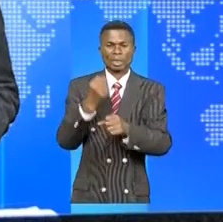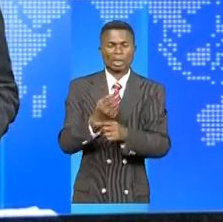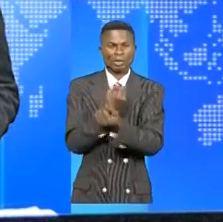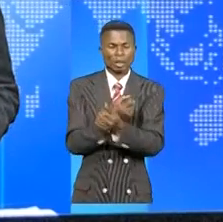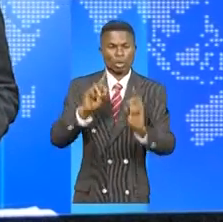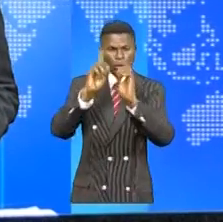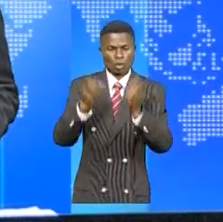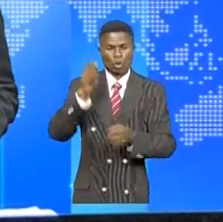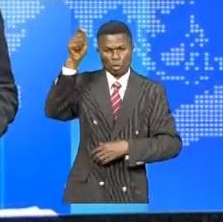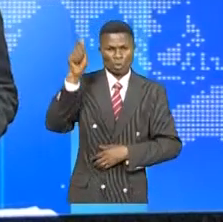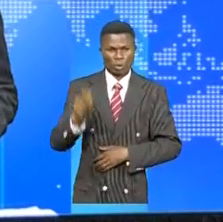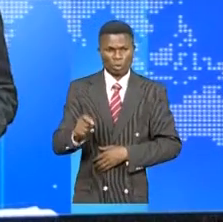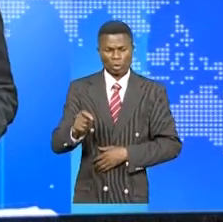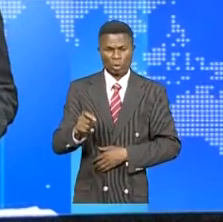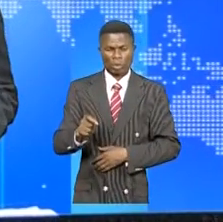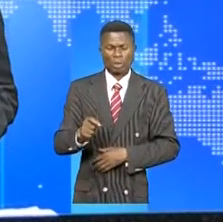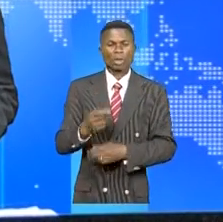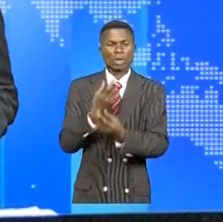interne